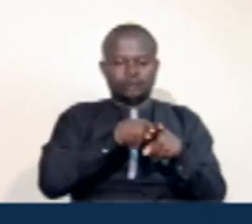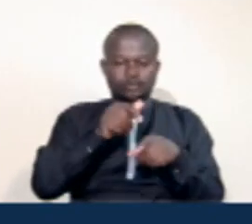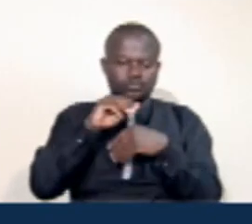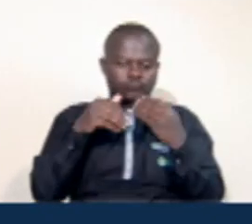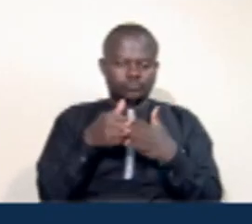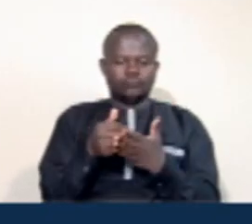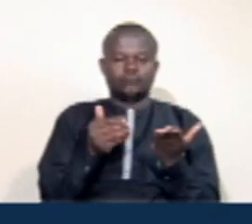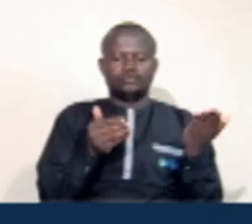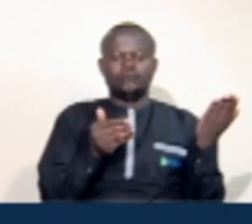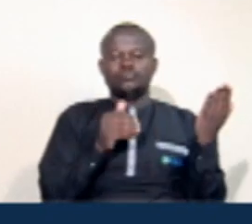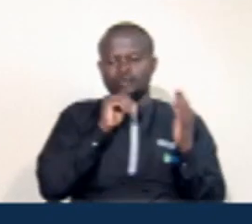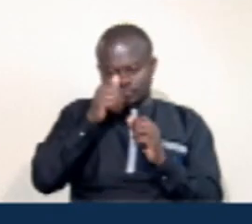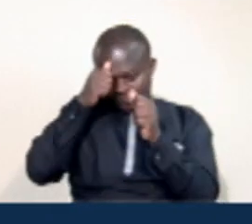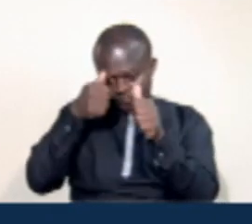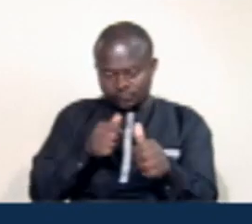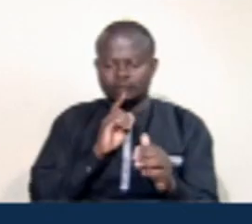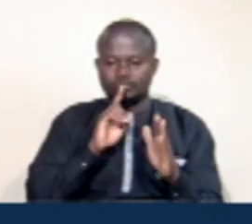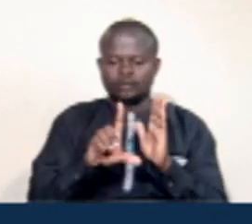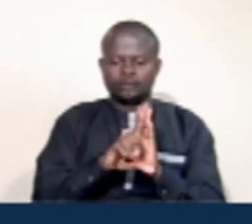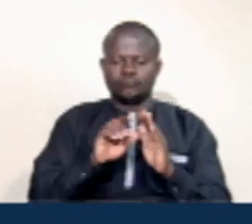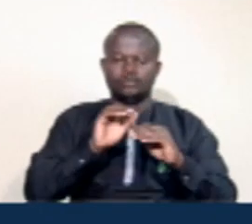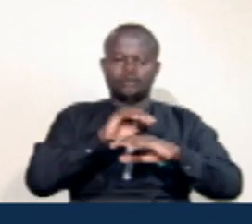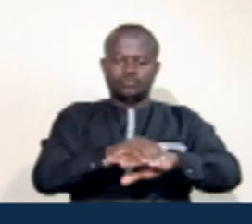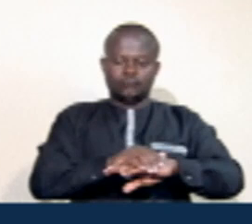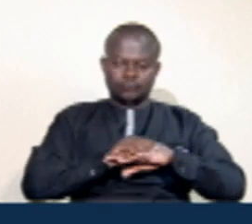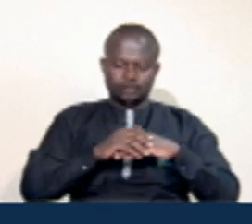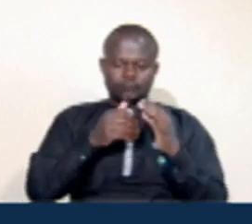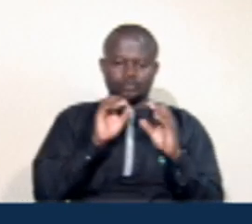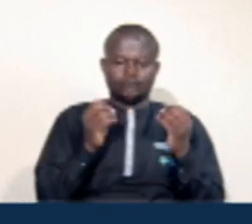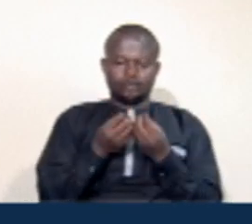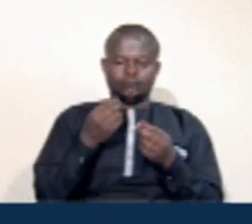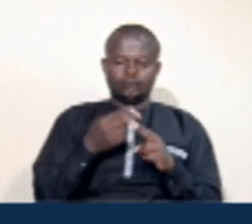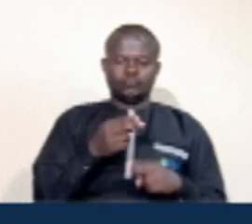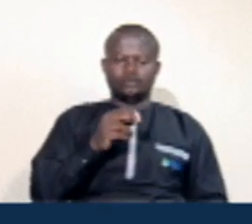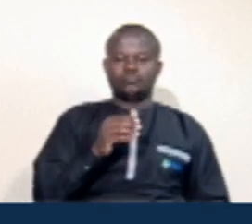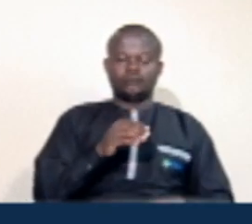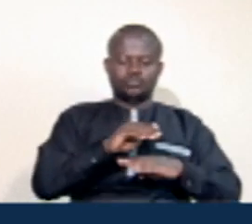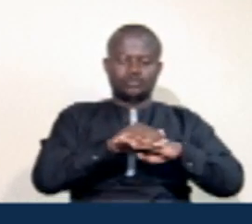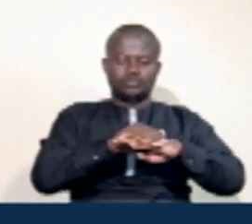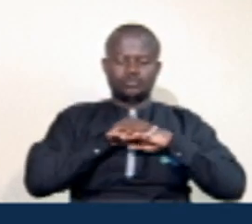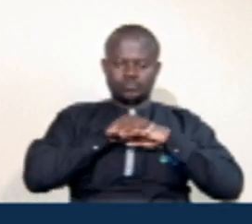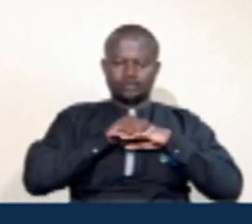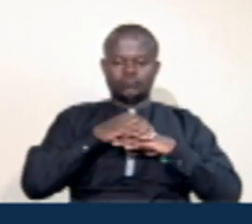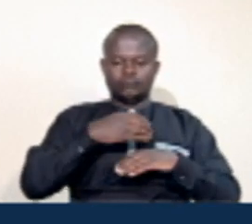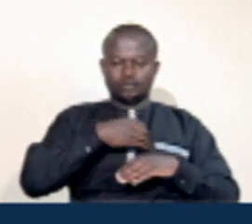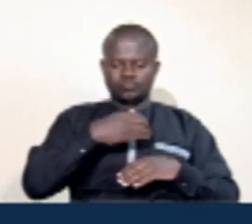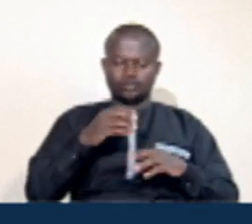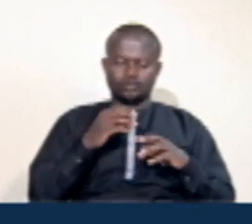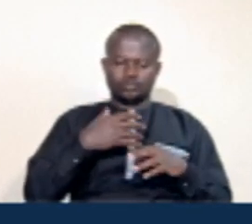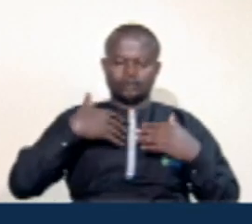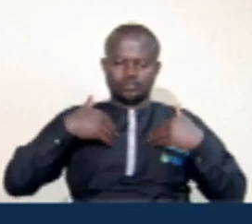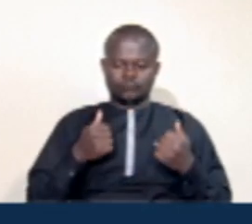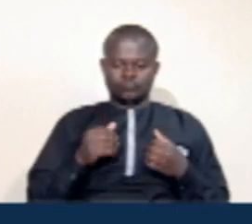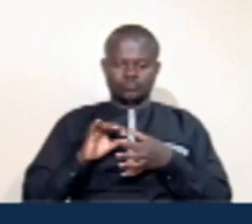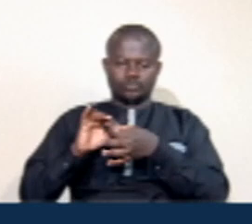n'ikindi gihugu batagendeye ku mabwiriza y'Abongereza. Umuryango uhabwa izina British Commonwealth of Nations. Aho niho